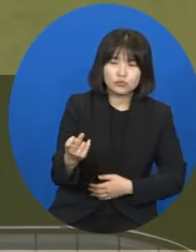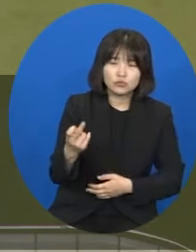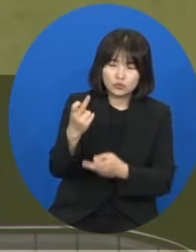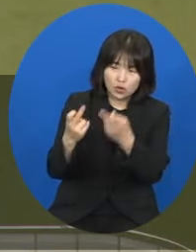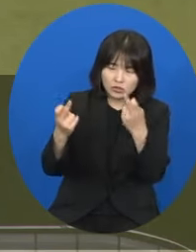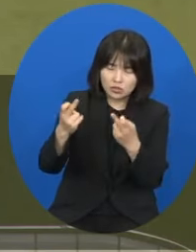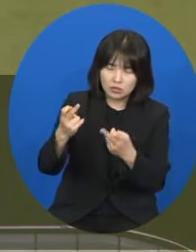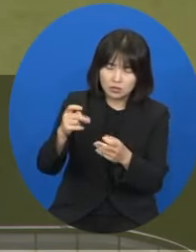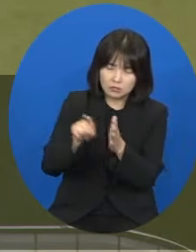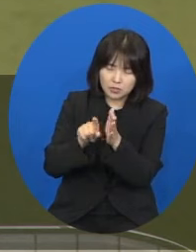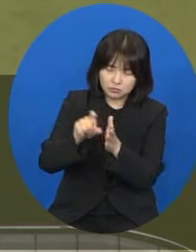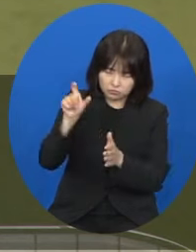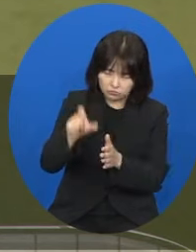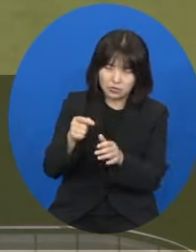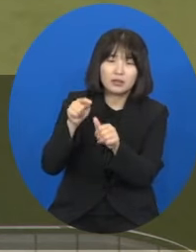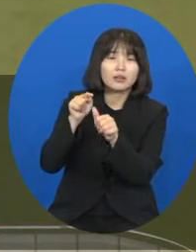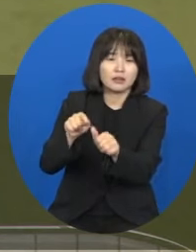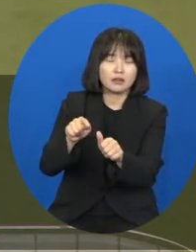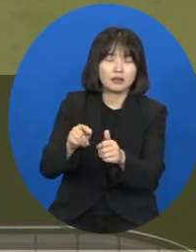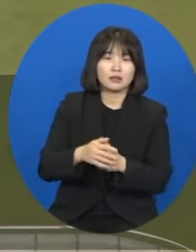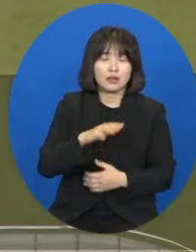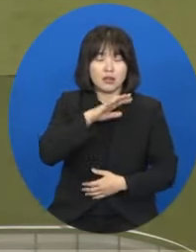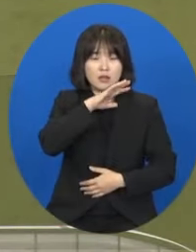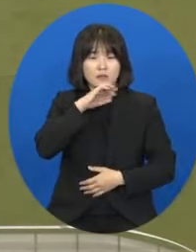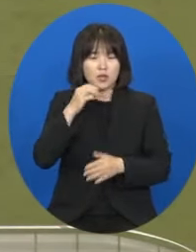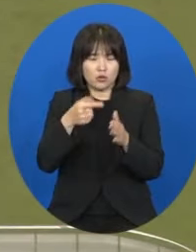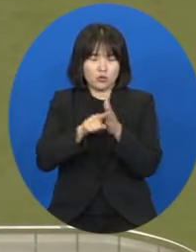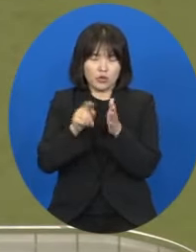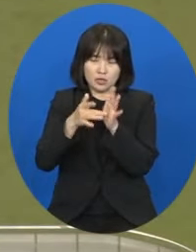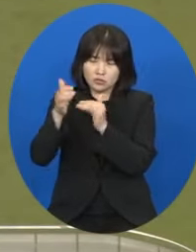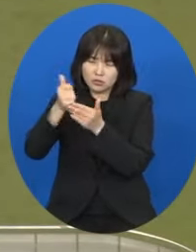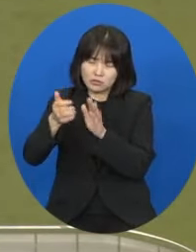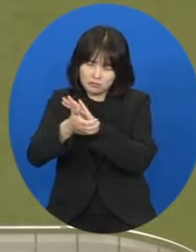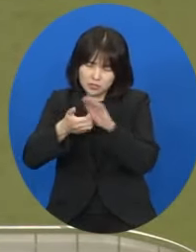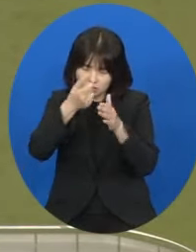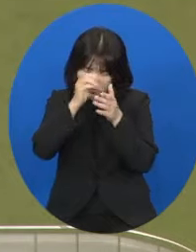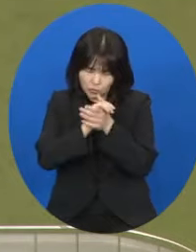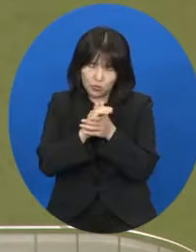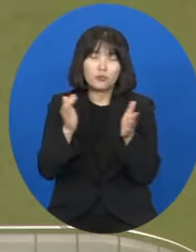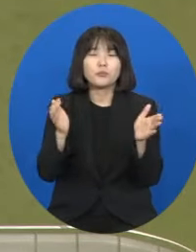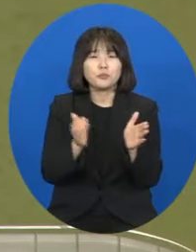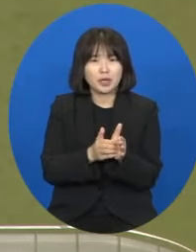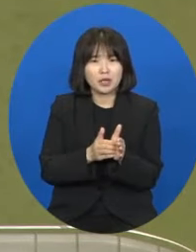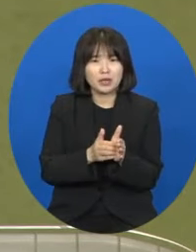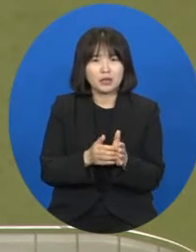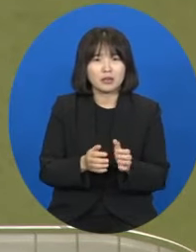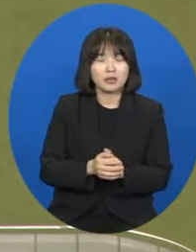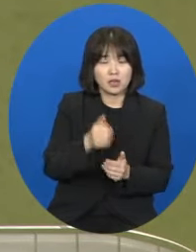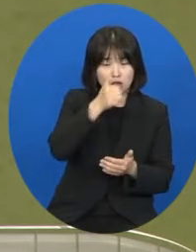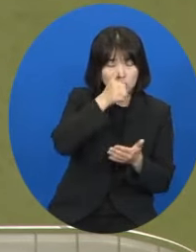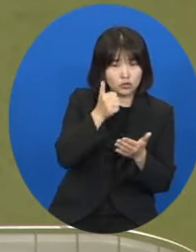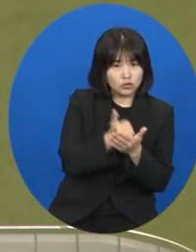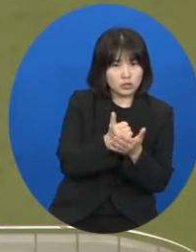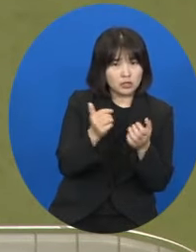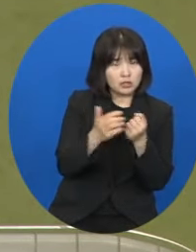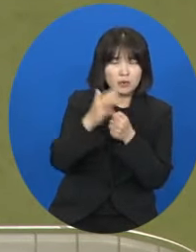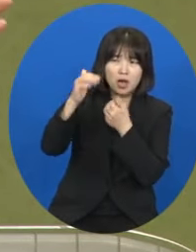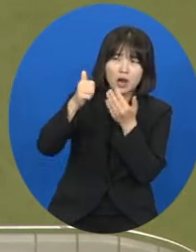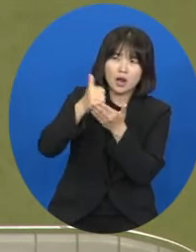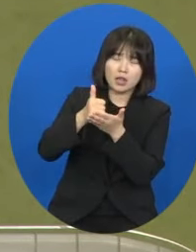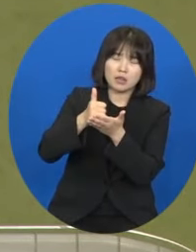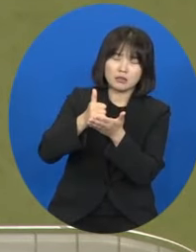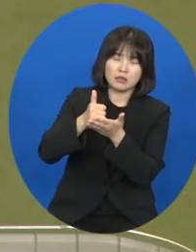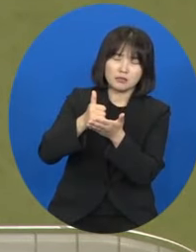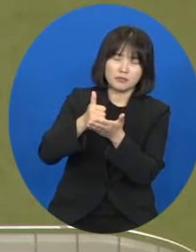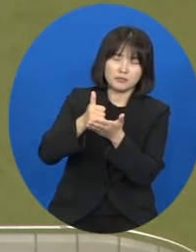하라. 예수님은 베드로를 위해서 미리 기도하셨어요. 믿음이 떨어져 나가지 않도록, 죄 때문에 하나님으로부터 완전히